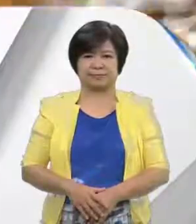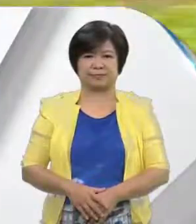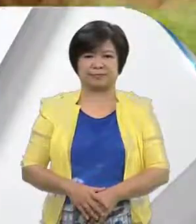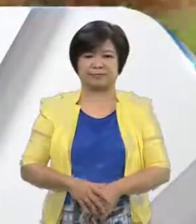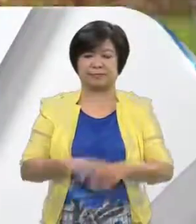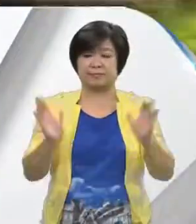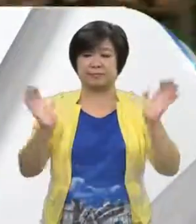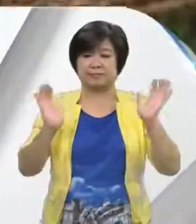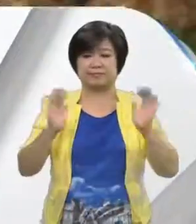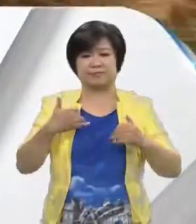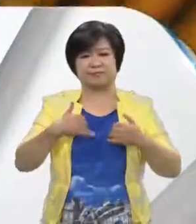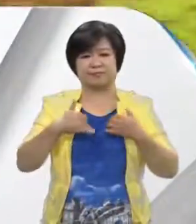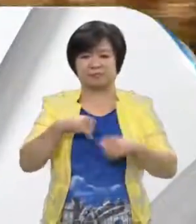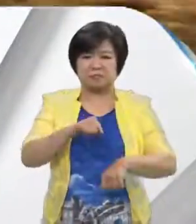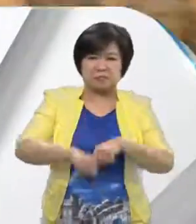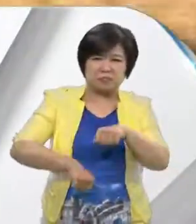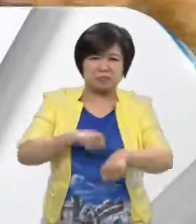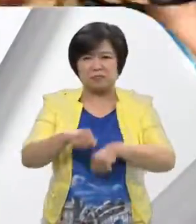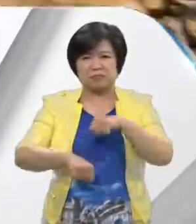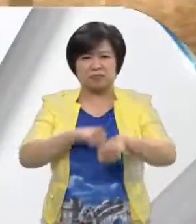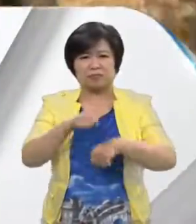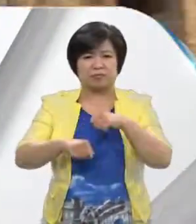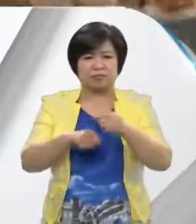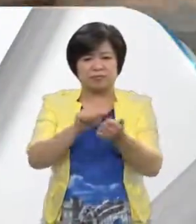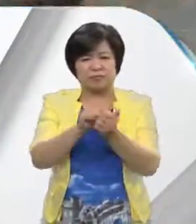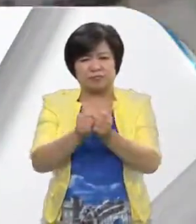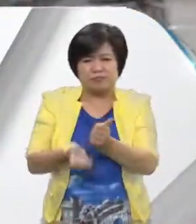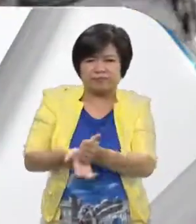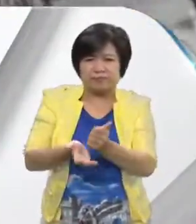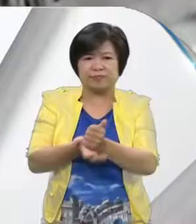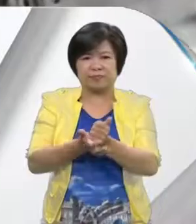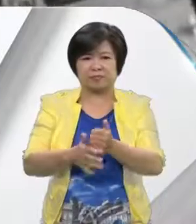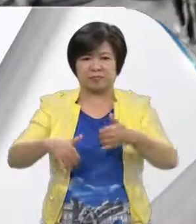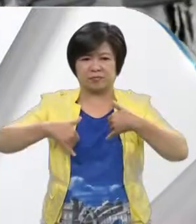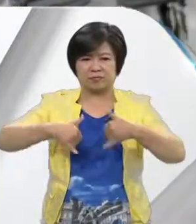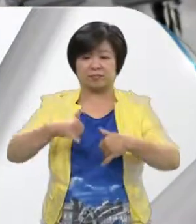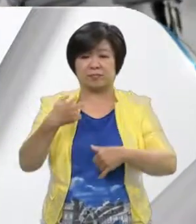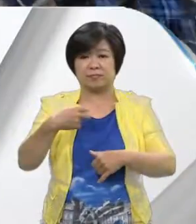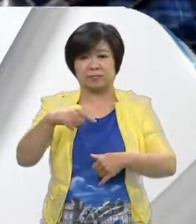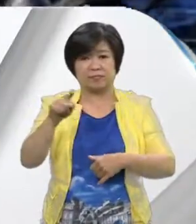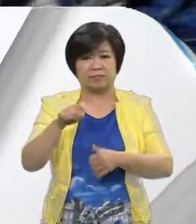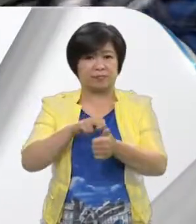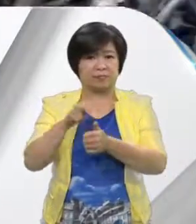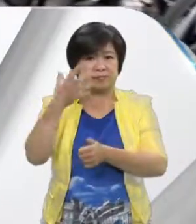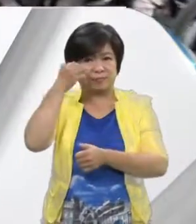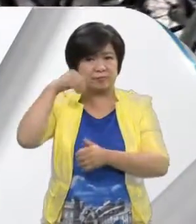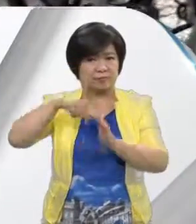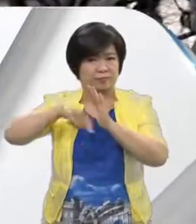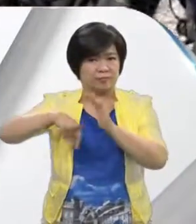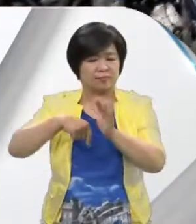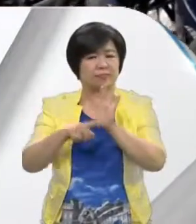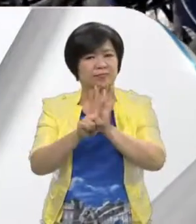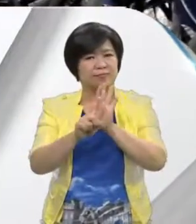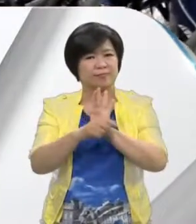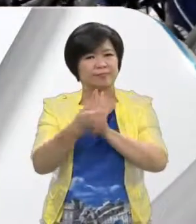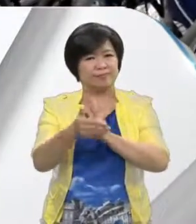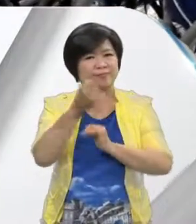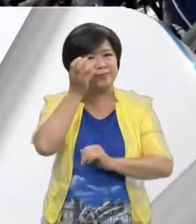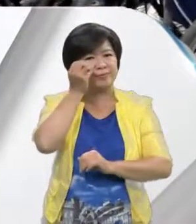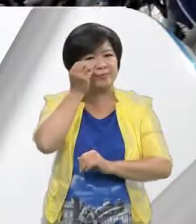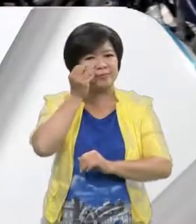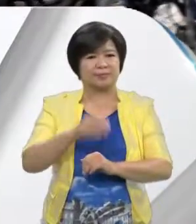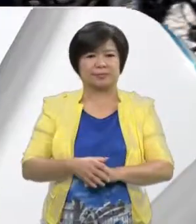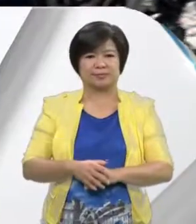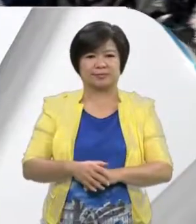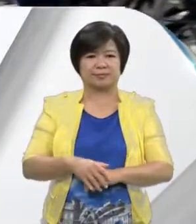小朋友规范去给骑电脚踏车上户内加油，规路的还未去到养老院表演才艺，本龙人家看，去